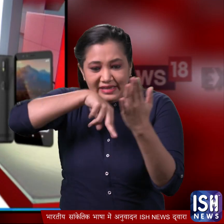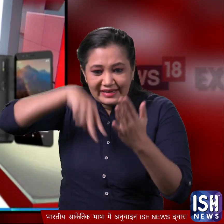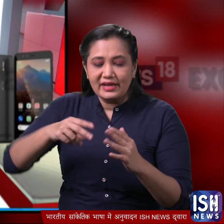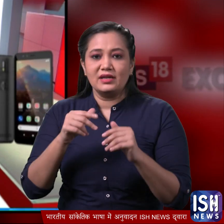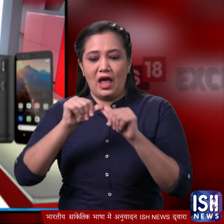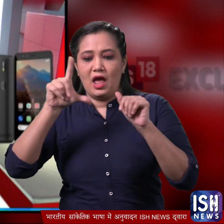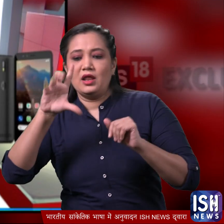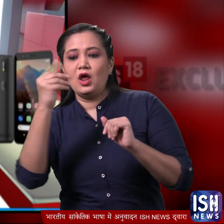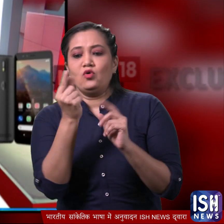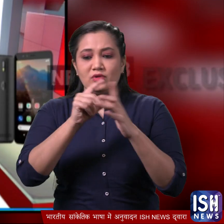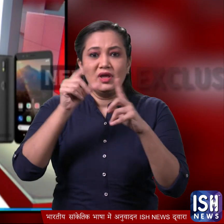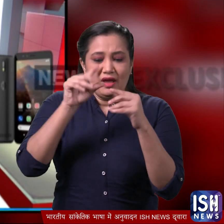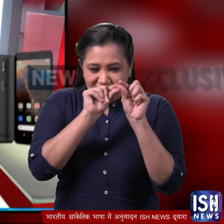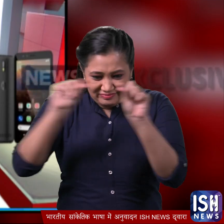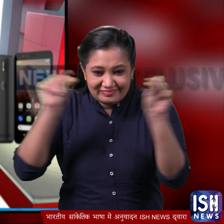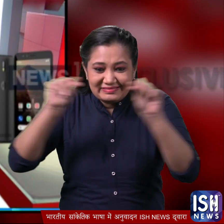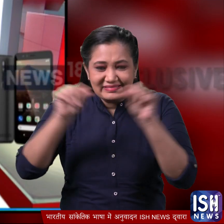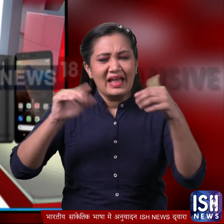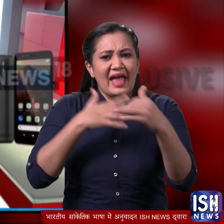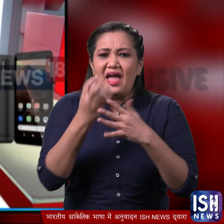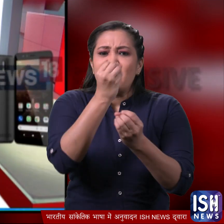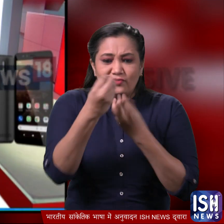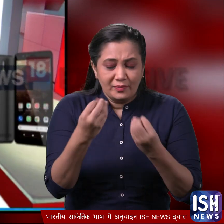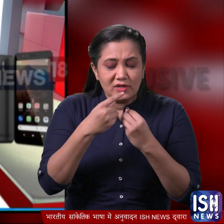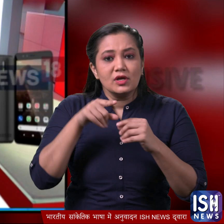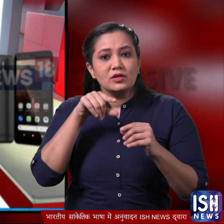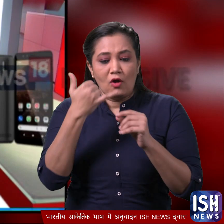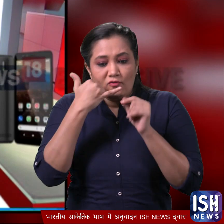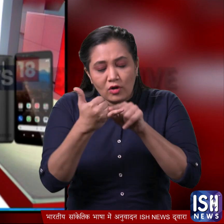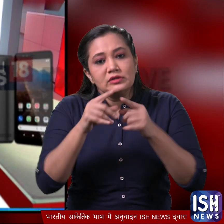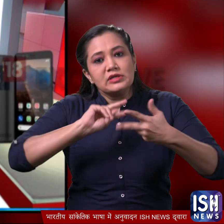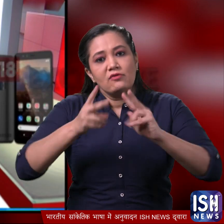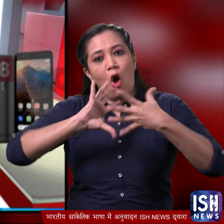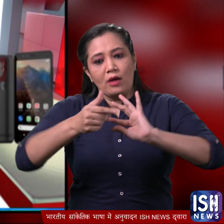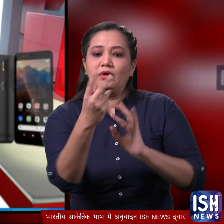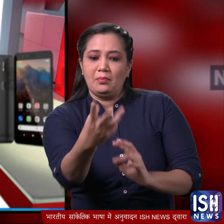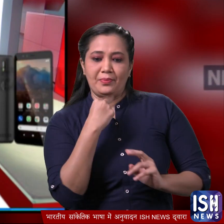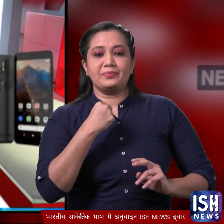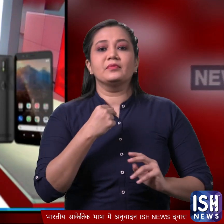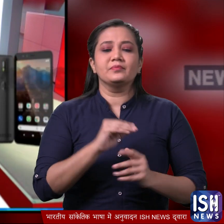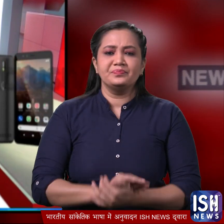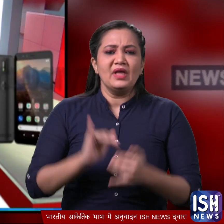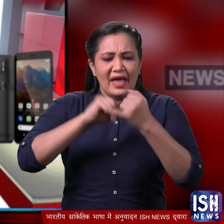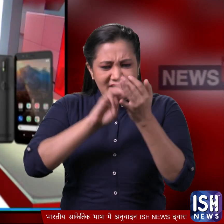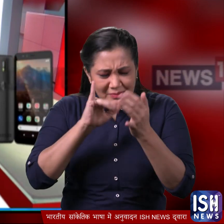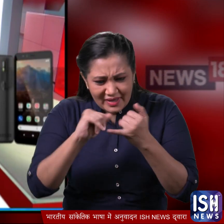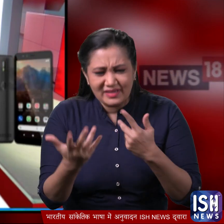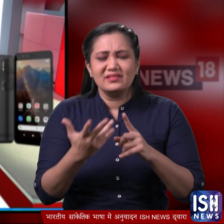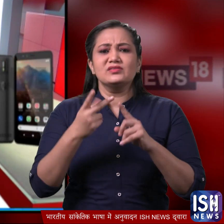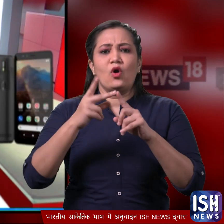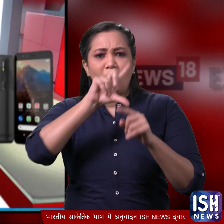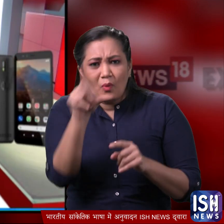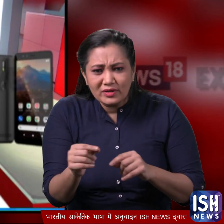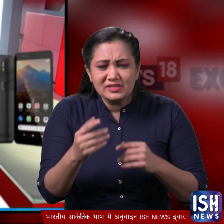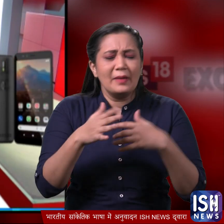अलाउड फीचर दिया गया है, जिसका मतलब यह होगा कि स्क्रीन पर दी गई किसी भी जानकारी को फोन खुद ही पढ़कर सुना सकता है, फिर चाहे वो कोई एसएमएस हो